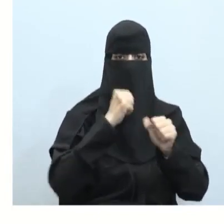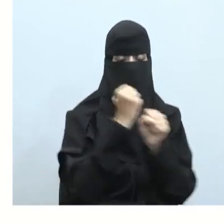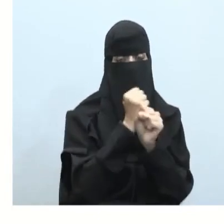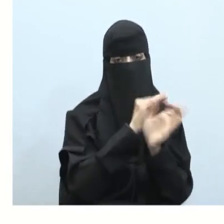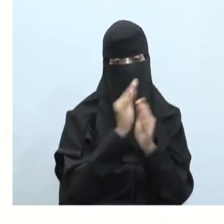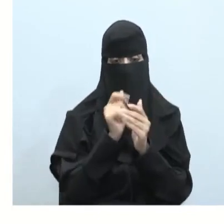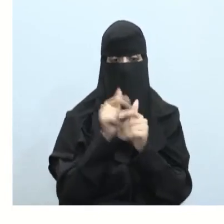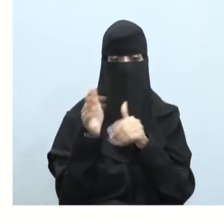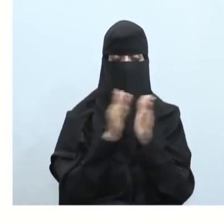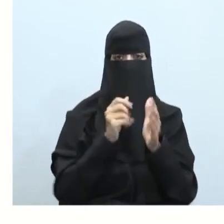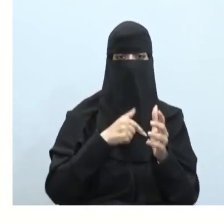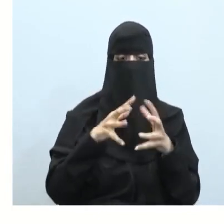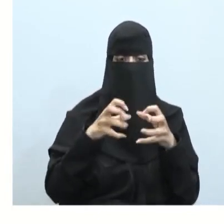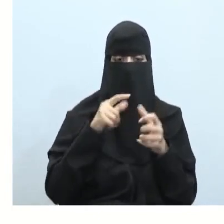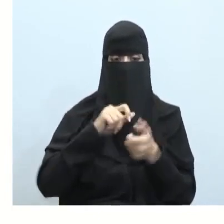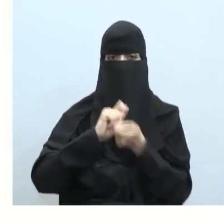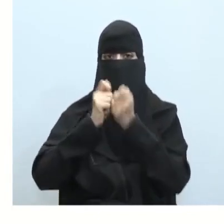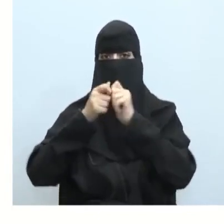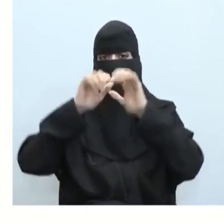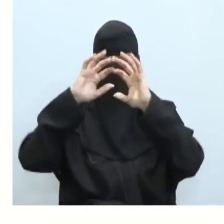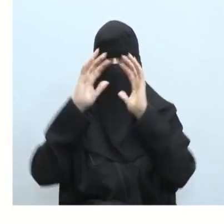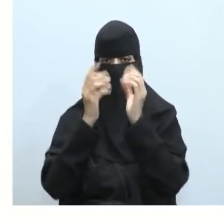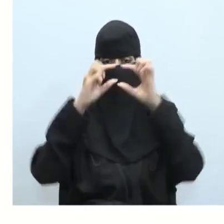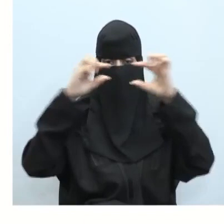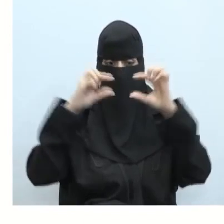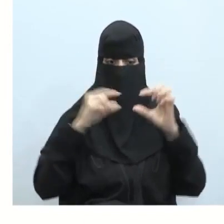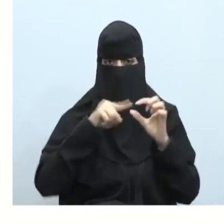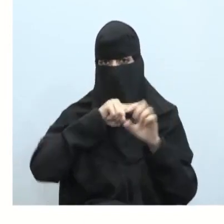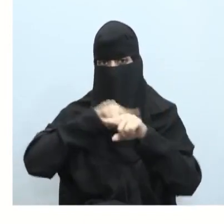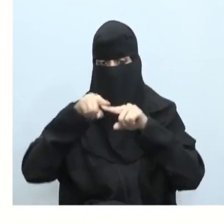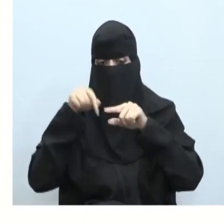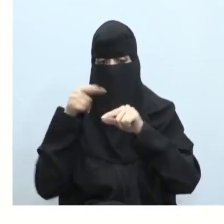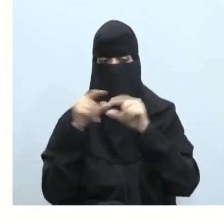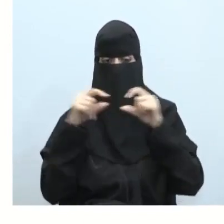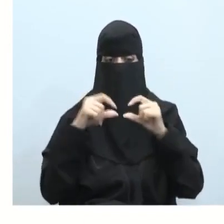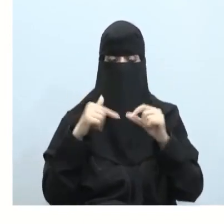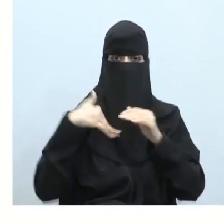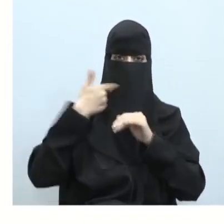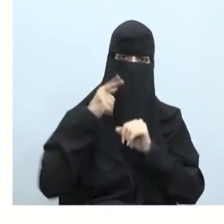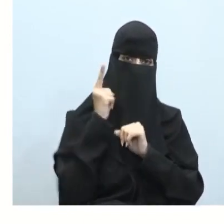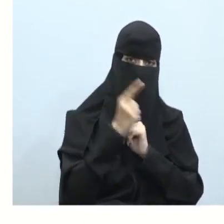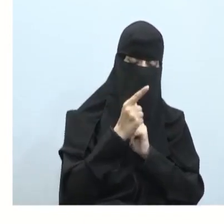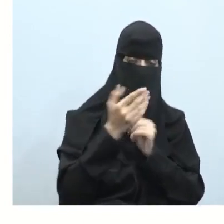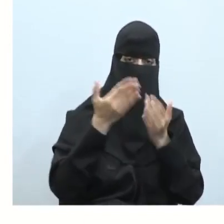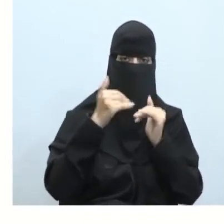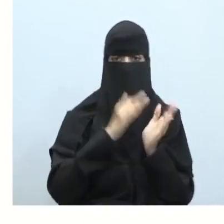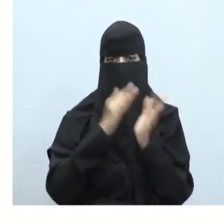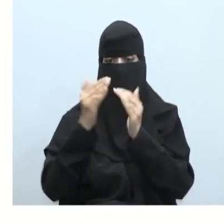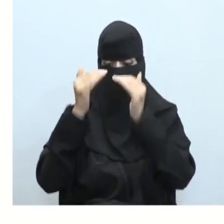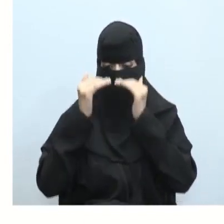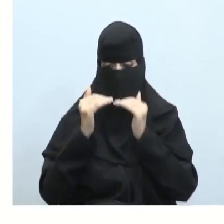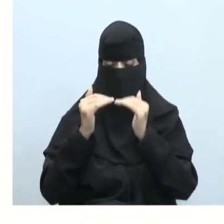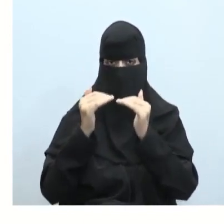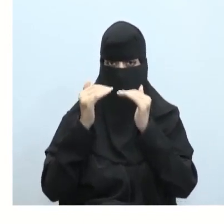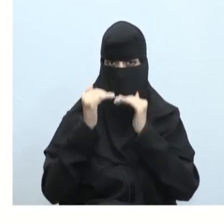المفسر يحول كتله من التعليمات البرمجيه الى لغه الاله بحيث تترجمها ثم ينفذها ثم ينتقل الى الكتله